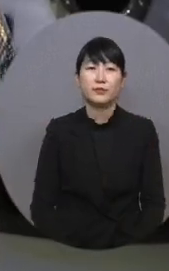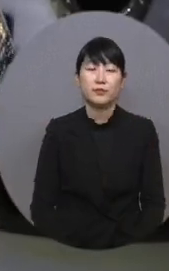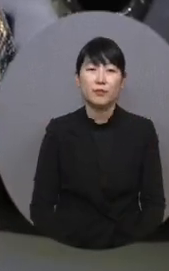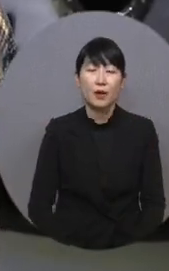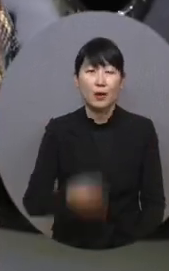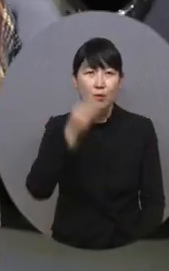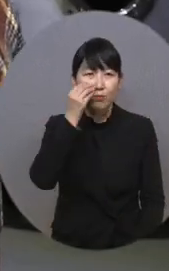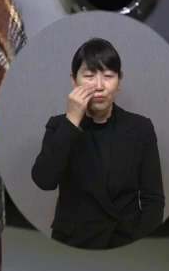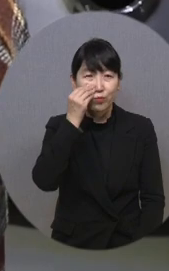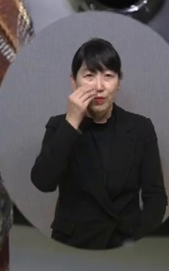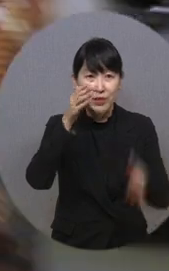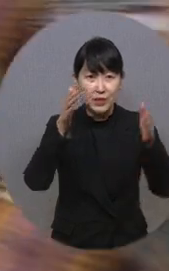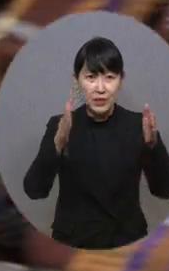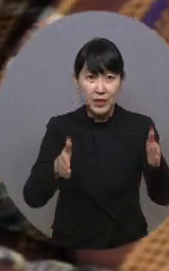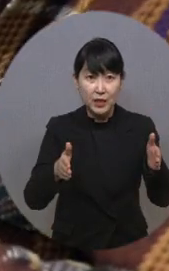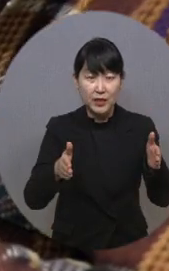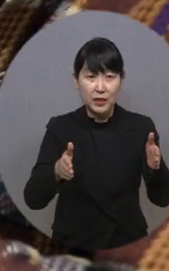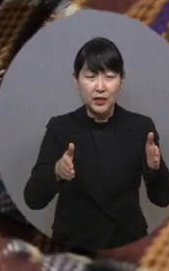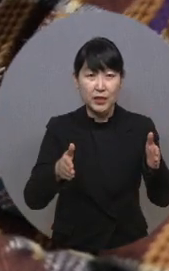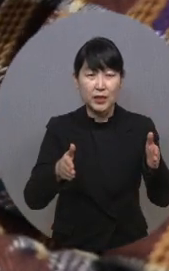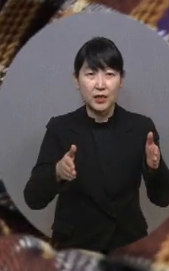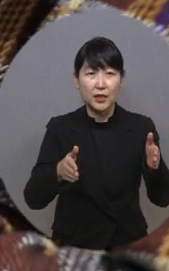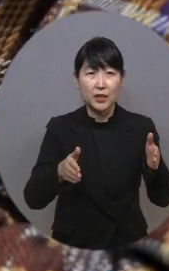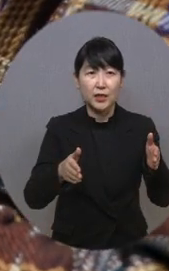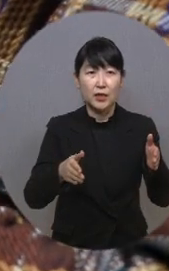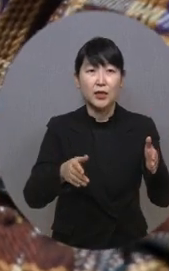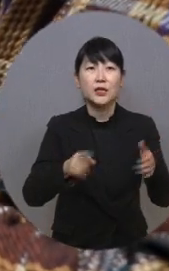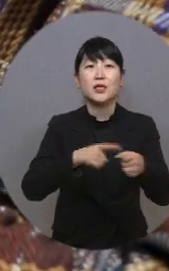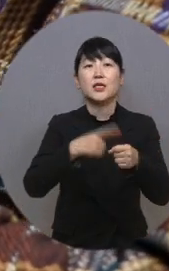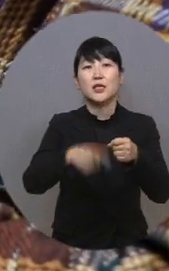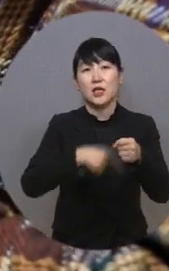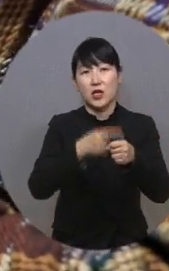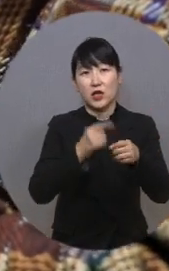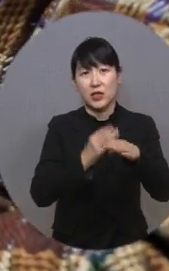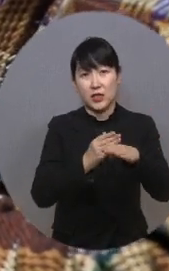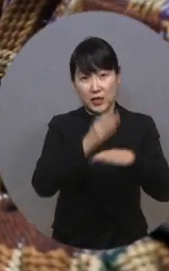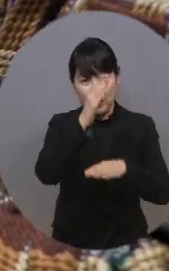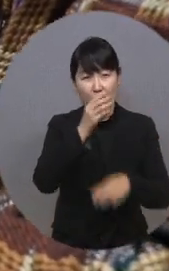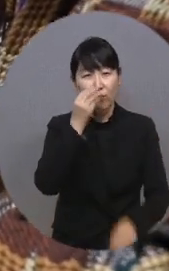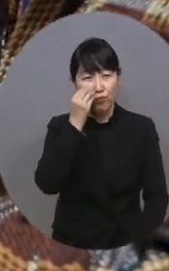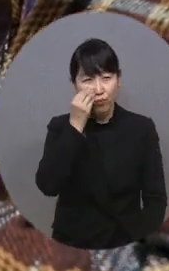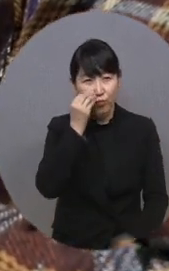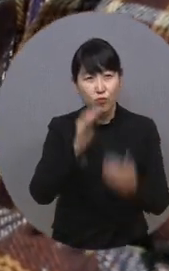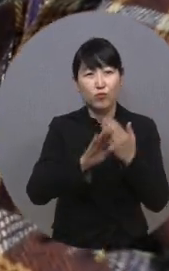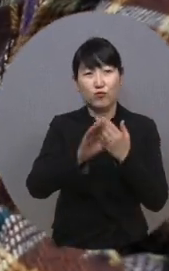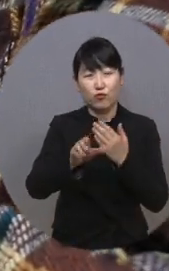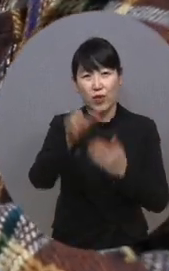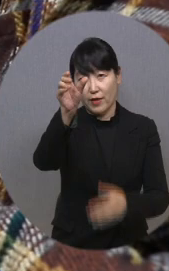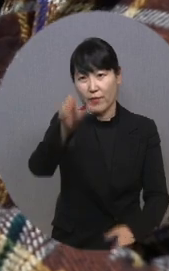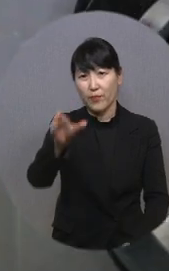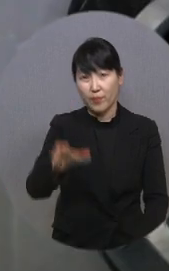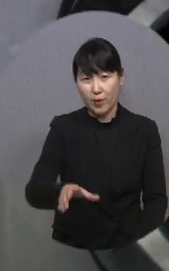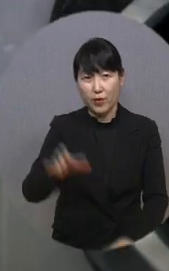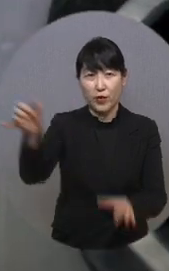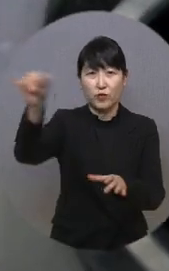기간이? 최소한 저희들이 1년 이상 탱크 숙성 후에 저희가 입병 작업에 들어갑니다.